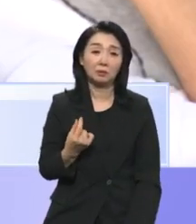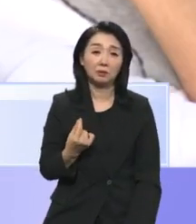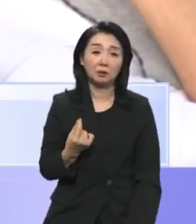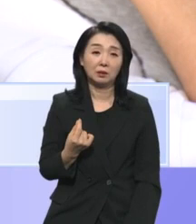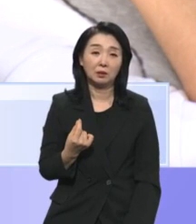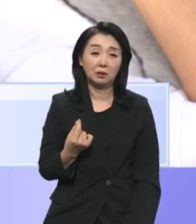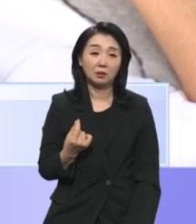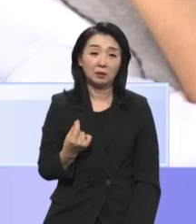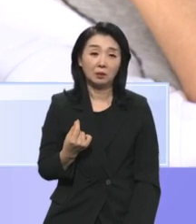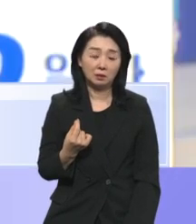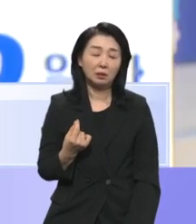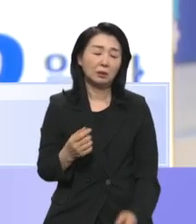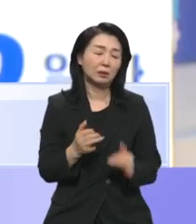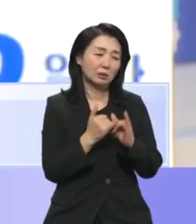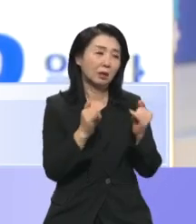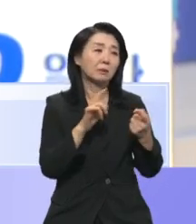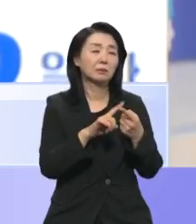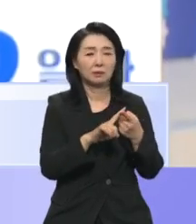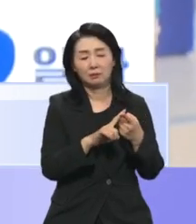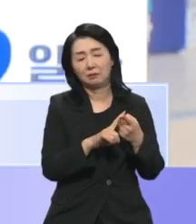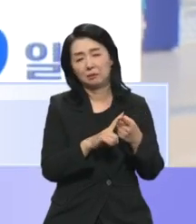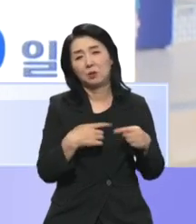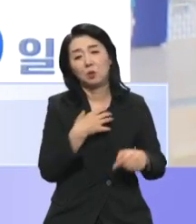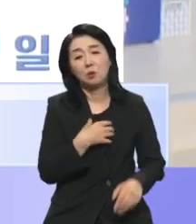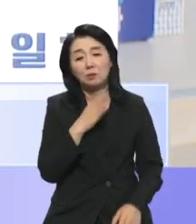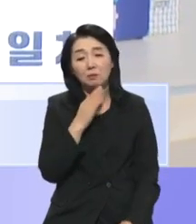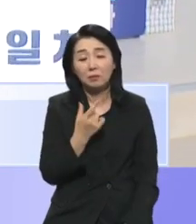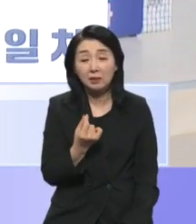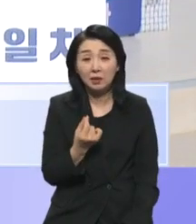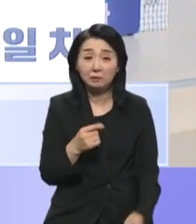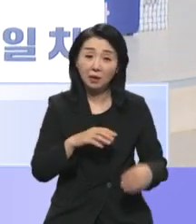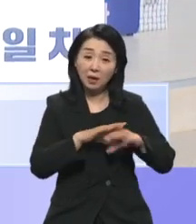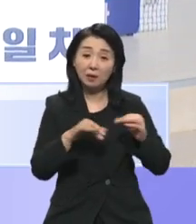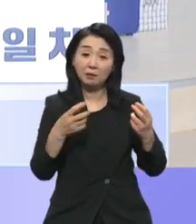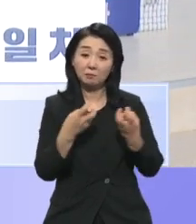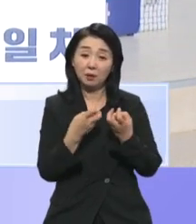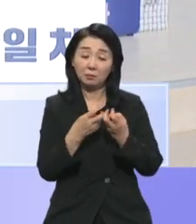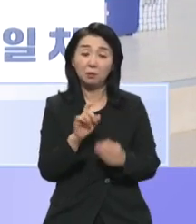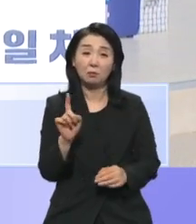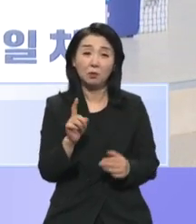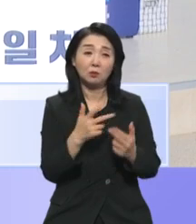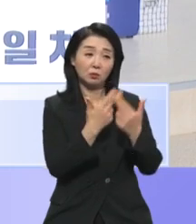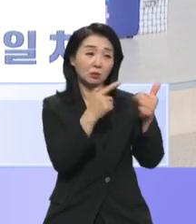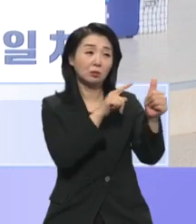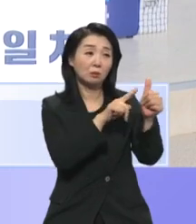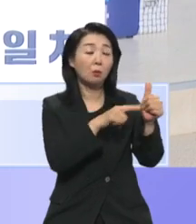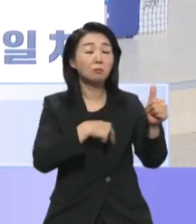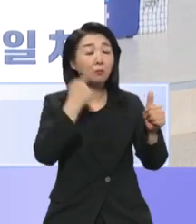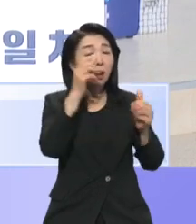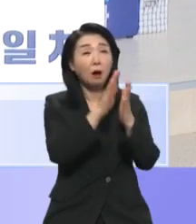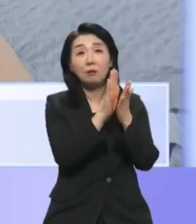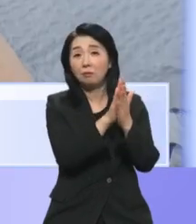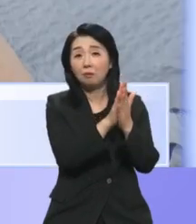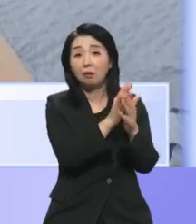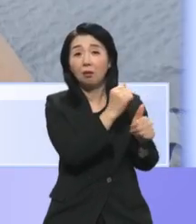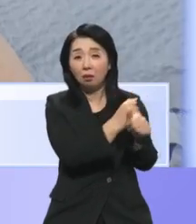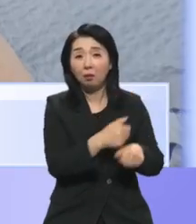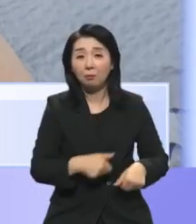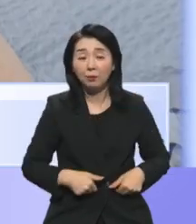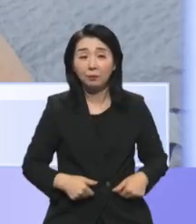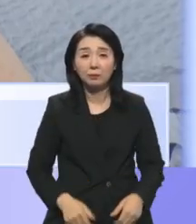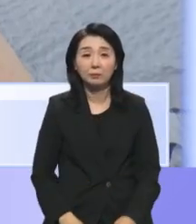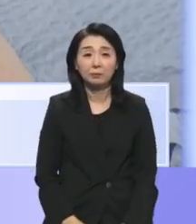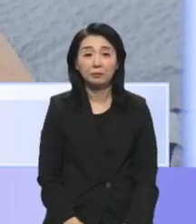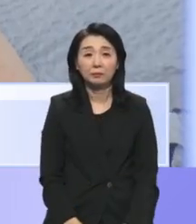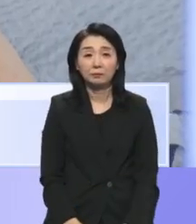사람 인상 걱정되지 그렇지만은 그거를 풀 수 있는 거는 결국엔이 대표가 하셔야 되는 거 아니에요 좀 전에 저희가 화면 봤습니다만